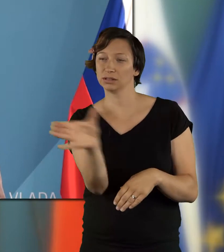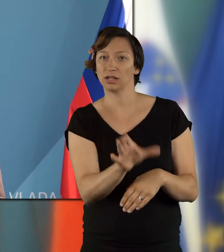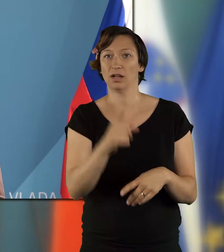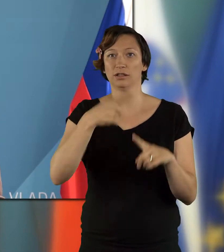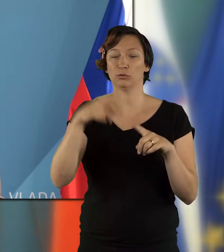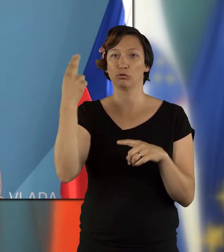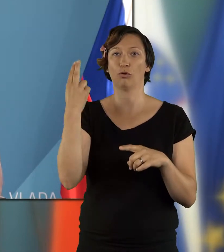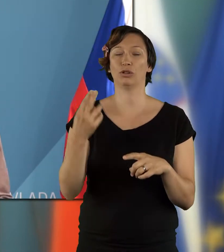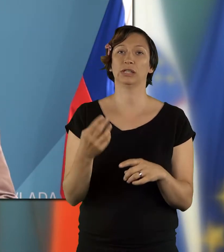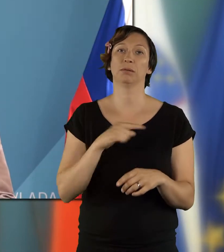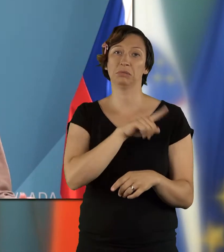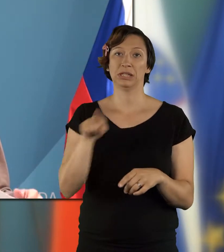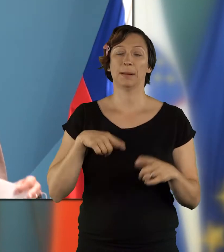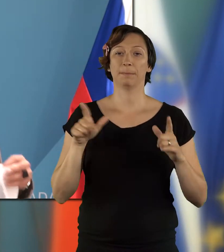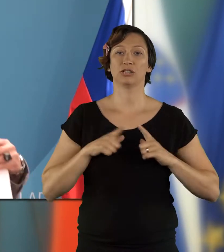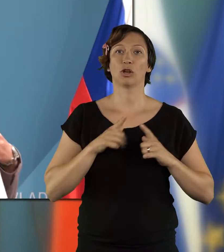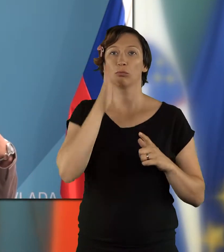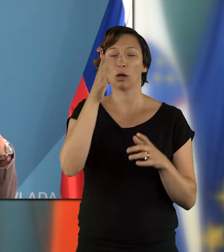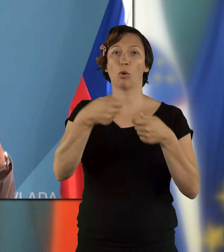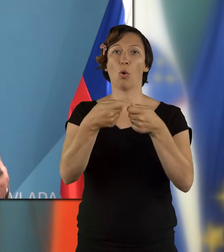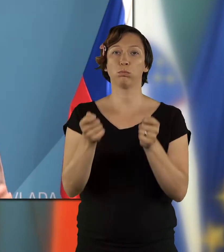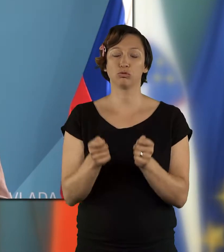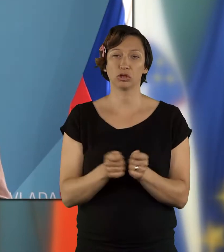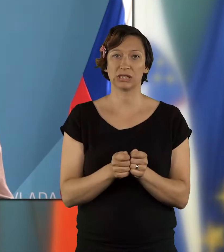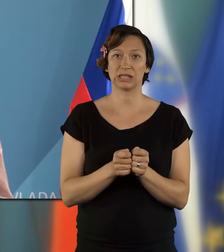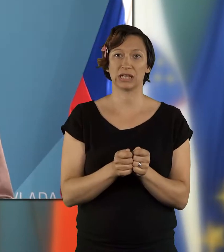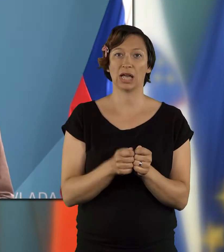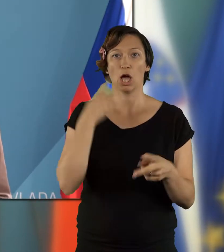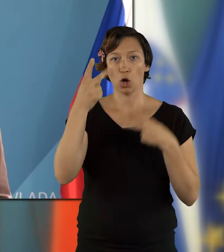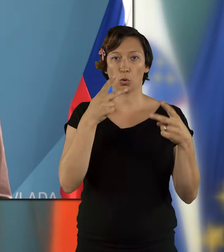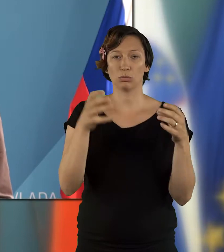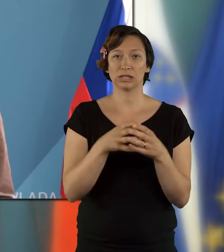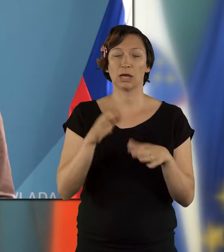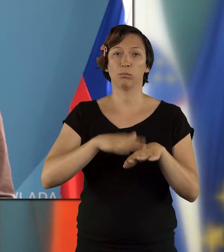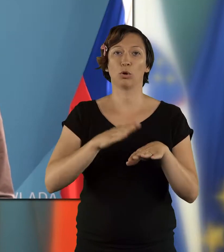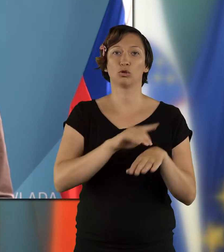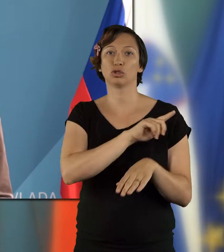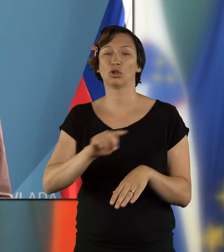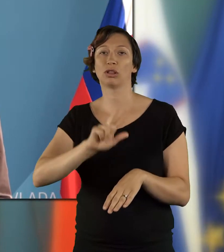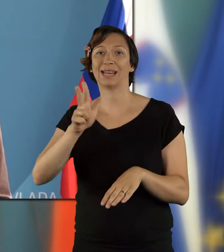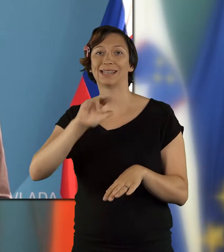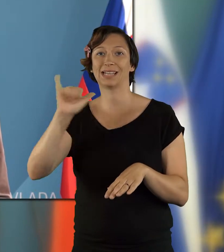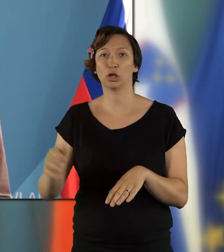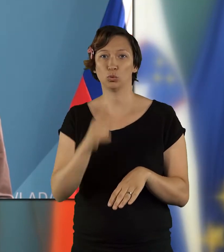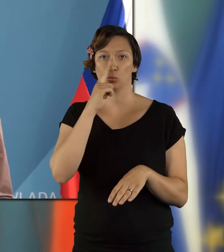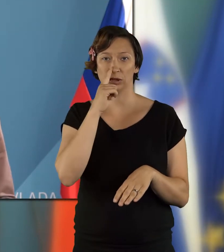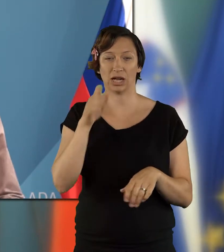Zavrč. Pričakujemo, da bodo občinske komisije podale poročilo do